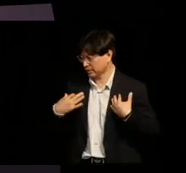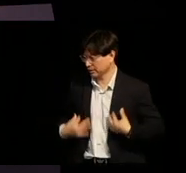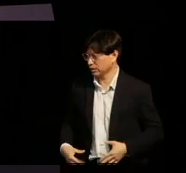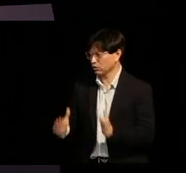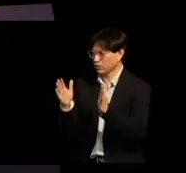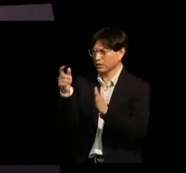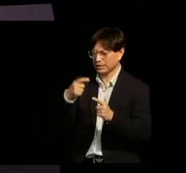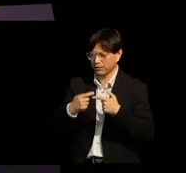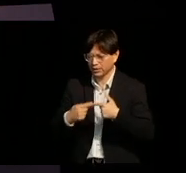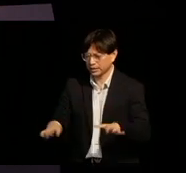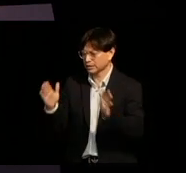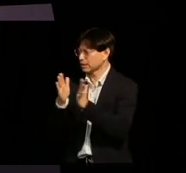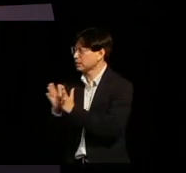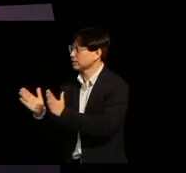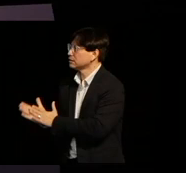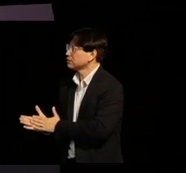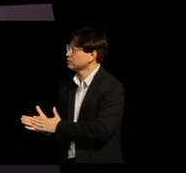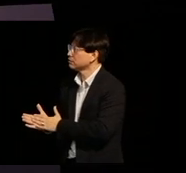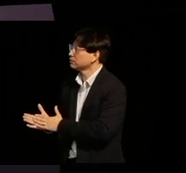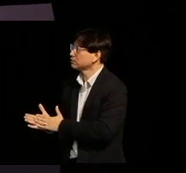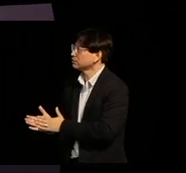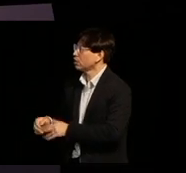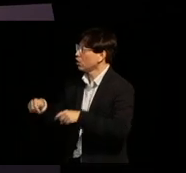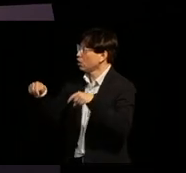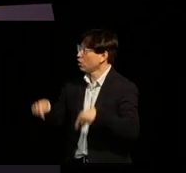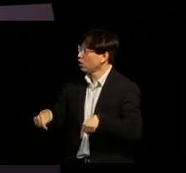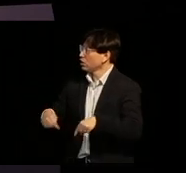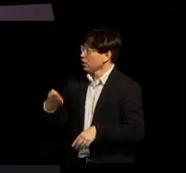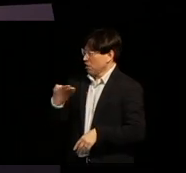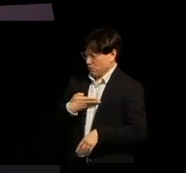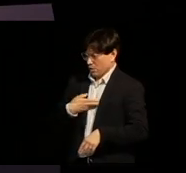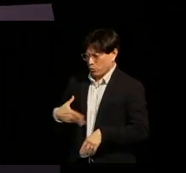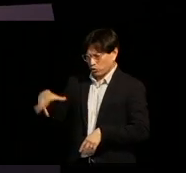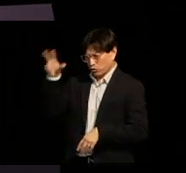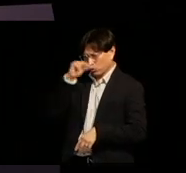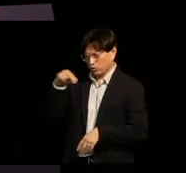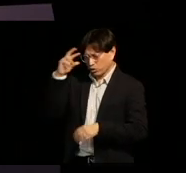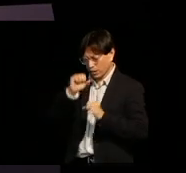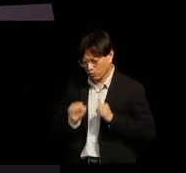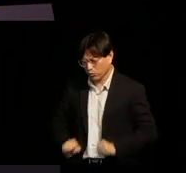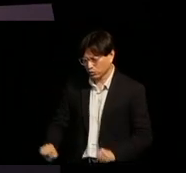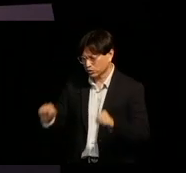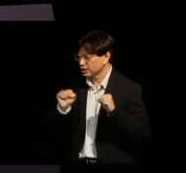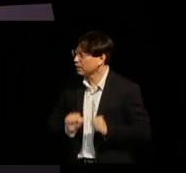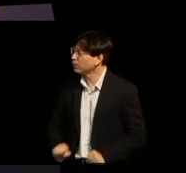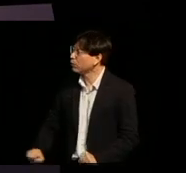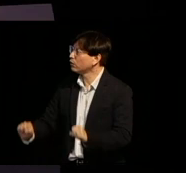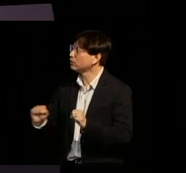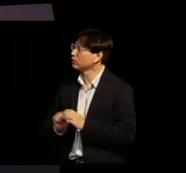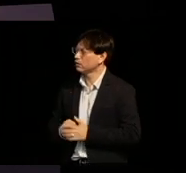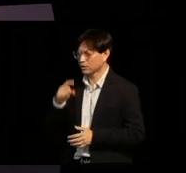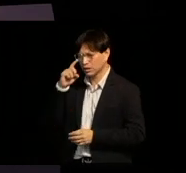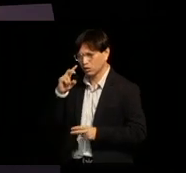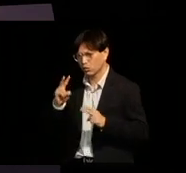diceva anche prima don Enzo Ecco Oggi abbiamo A parte che ci conosciamo possiamo far rete Ecco quello che vi dicevo nell'ultimo incontro